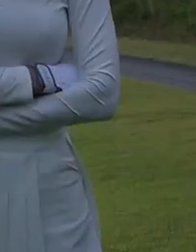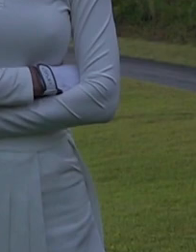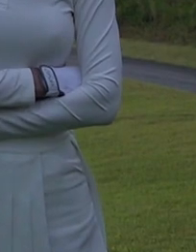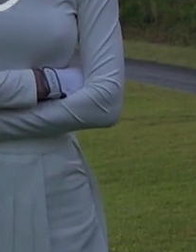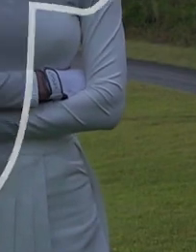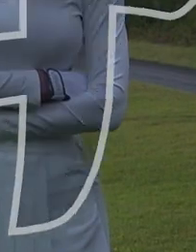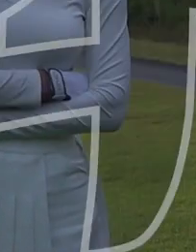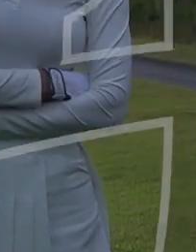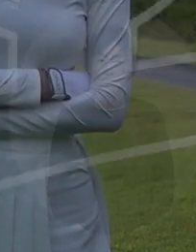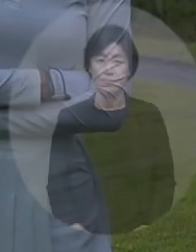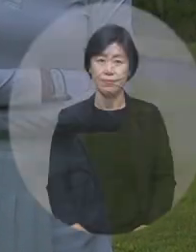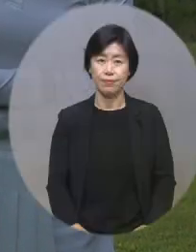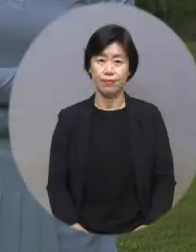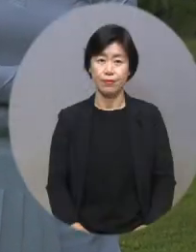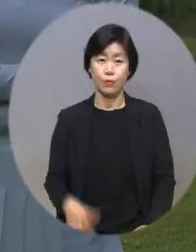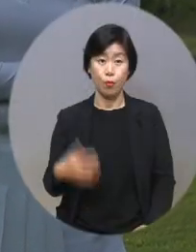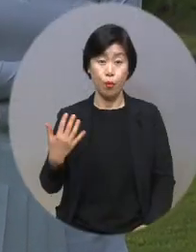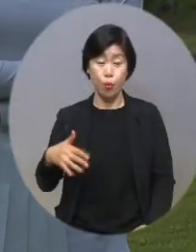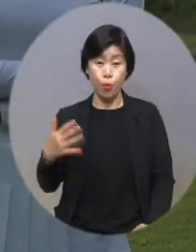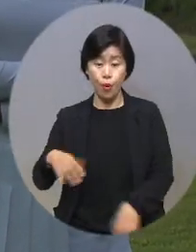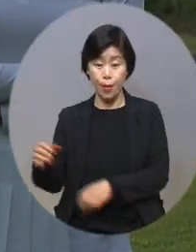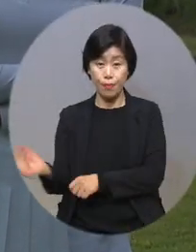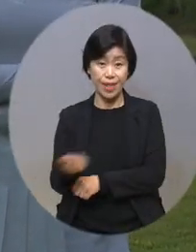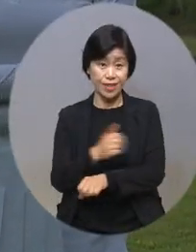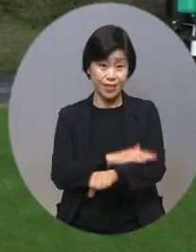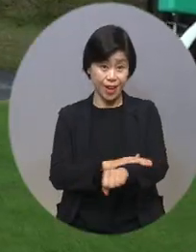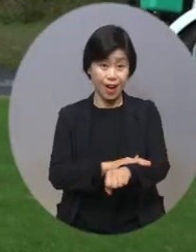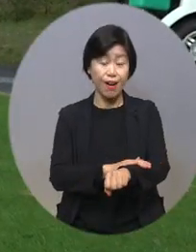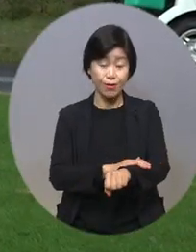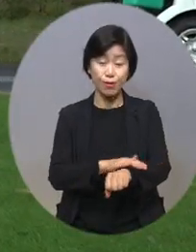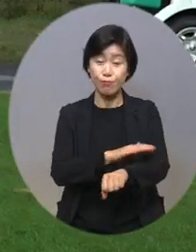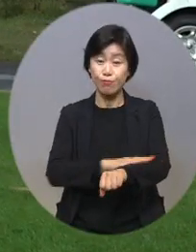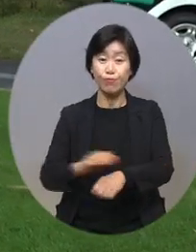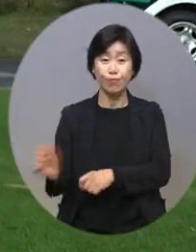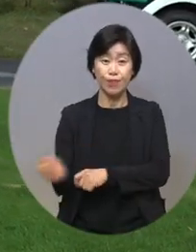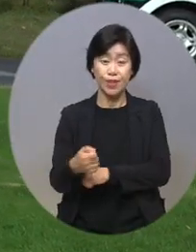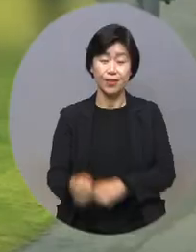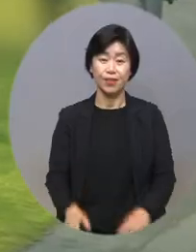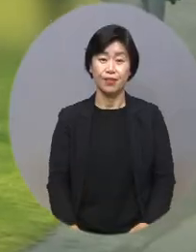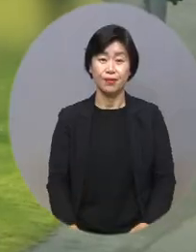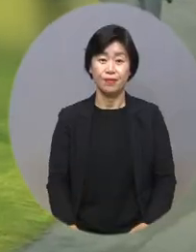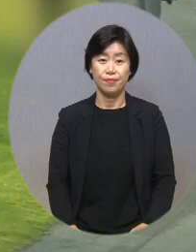와. 아, 굿샷! 우와. 잘 쳤다.